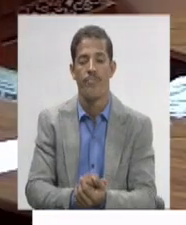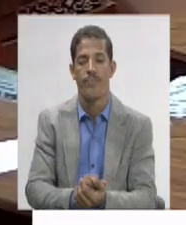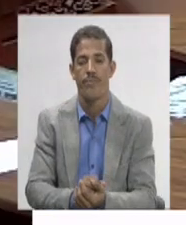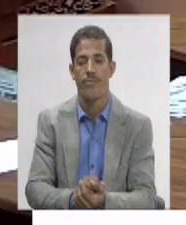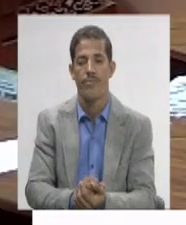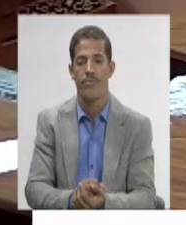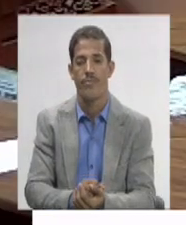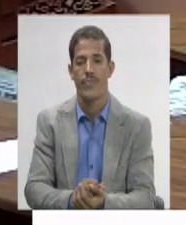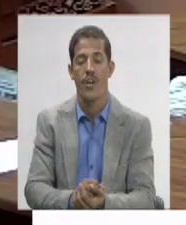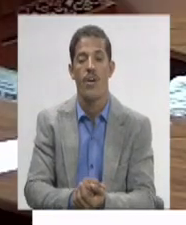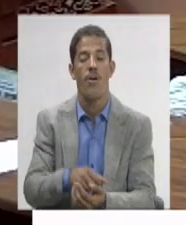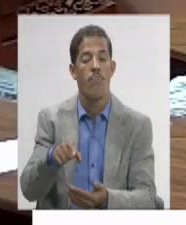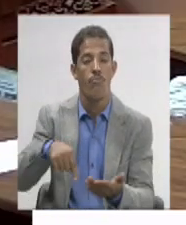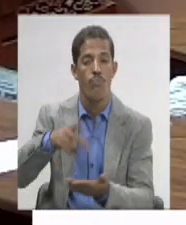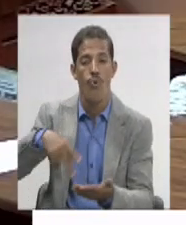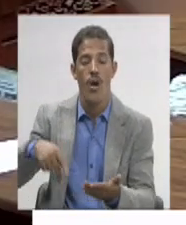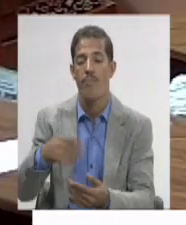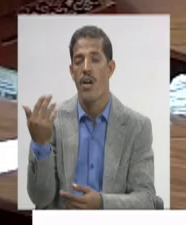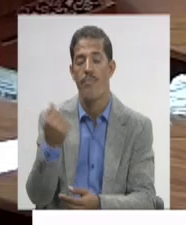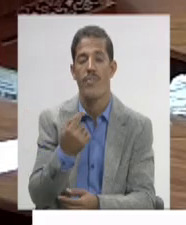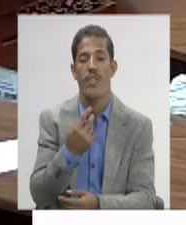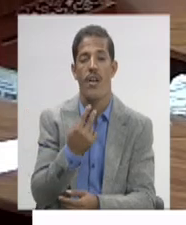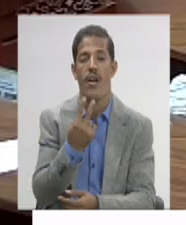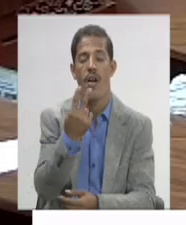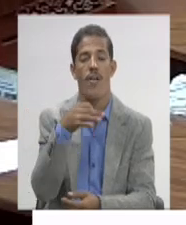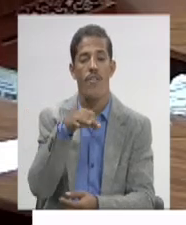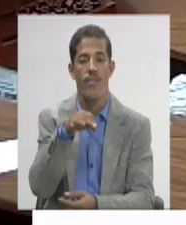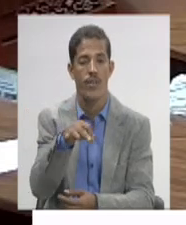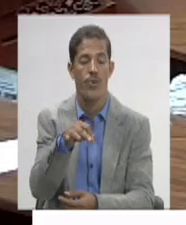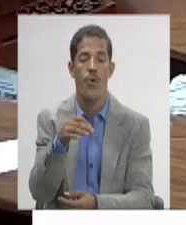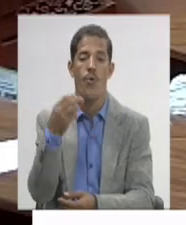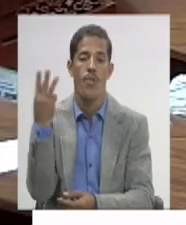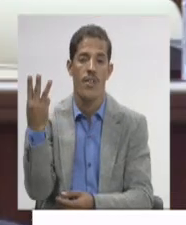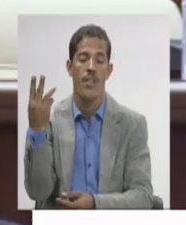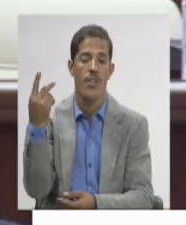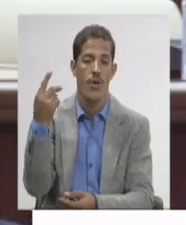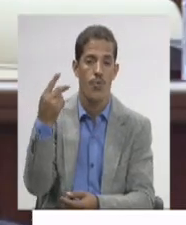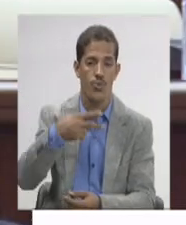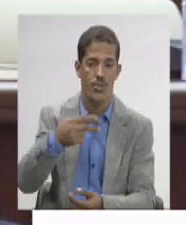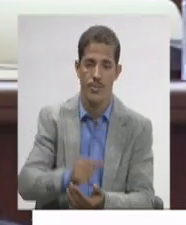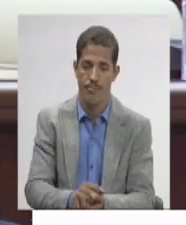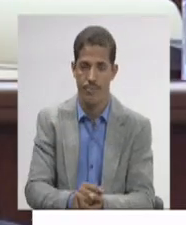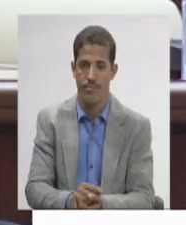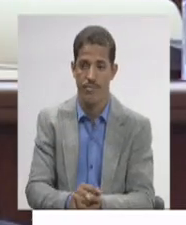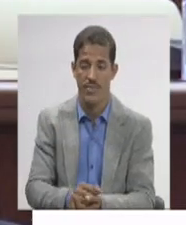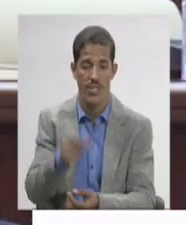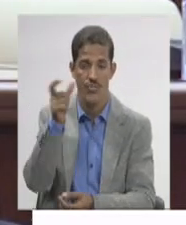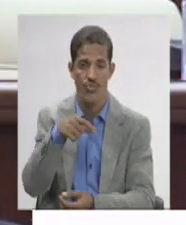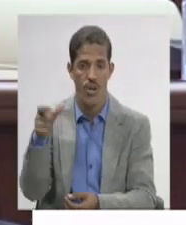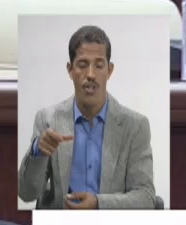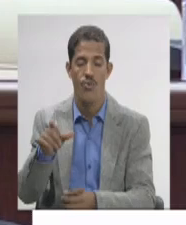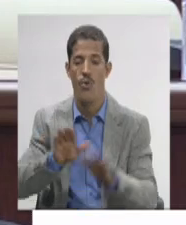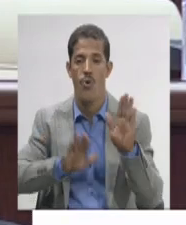الموريتانيه الموقعه بتاريخ ال نوفمبر 2023 بالرياض الساده النواب اجمعوا في